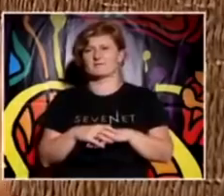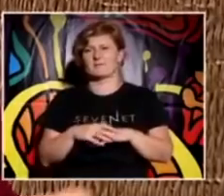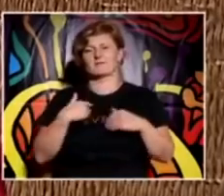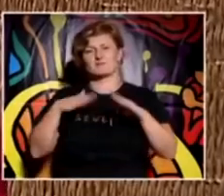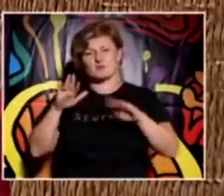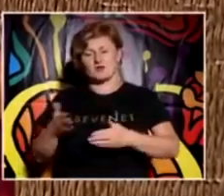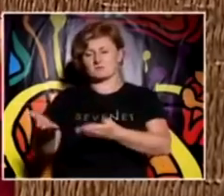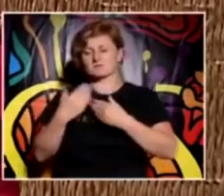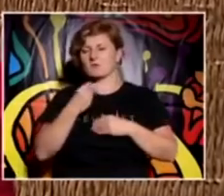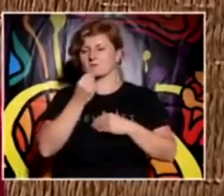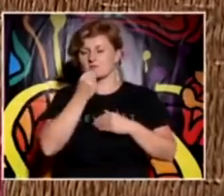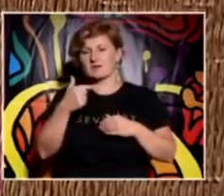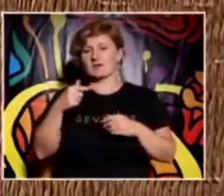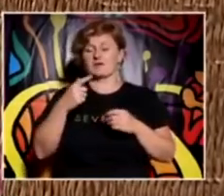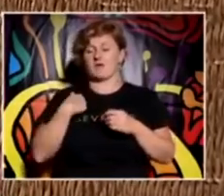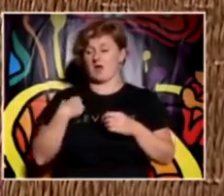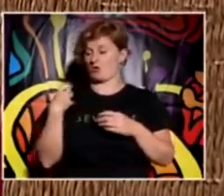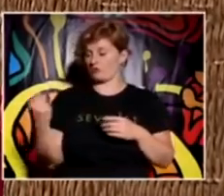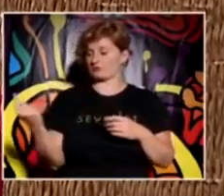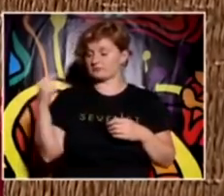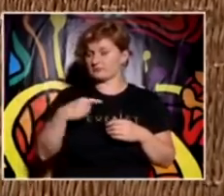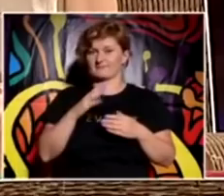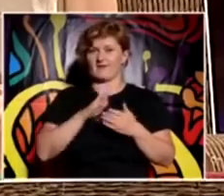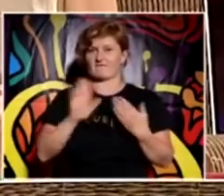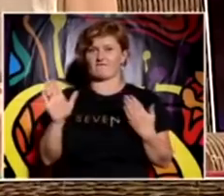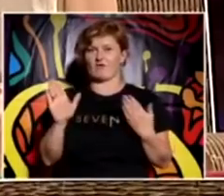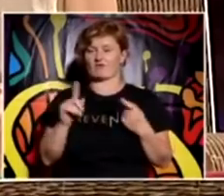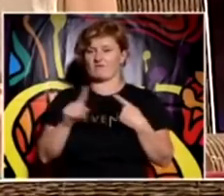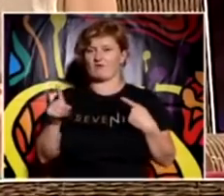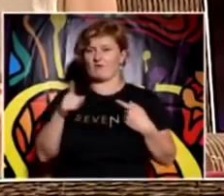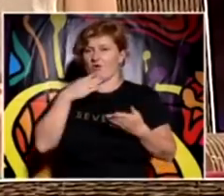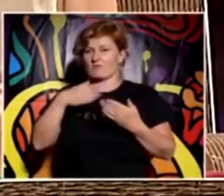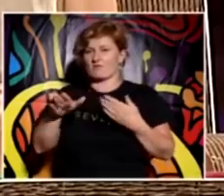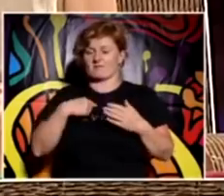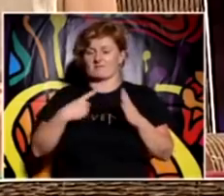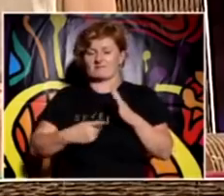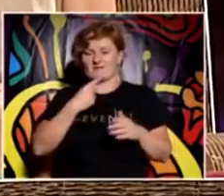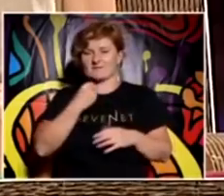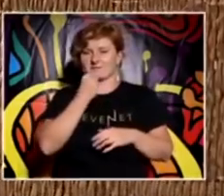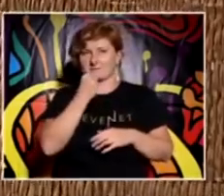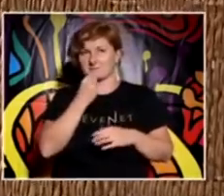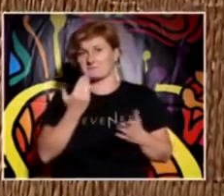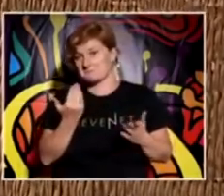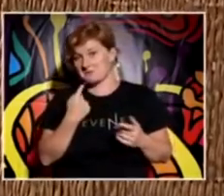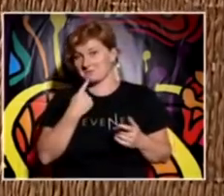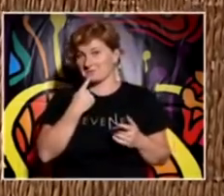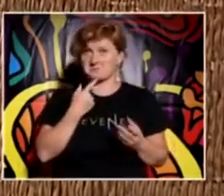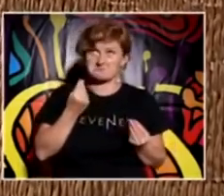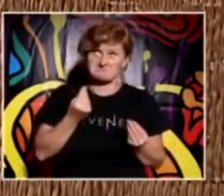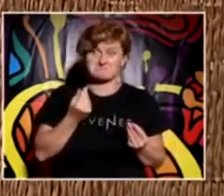Zostałam poczęstowana, jak jesteś w gościach, to no, nie można odmówić, i pierwszy raz posmakowałam tam i się okazało, że to jest niezłe.